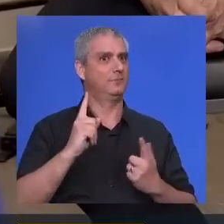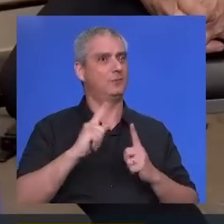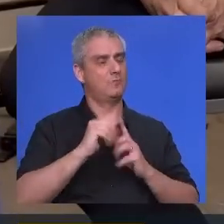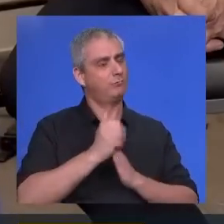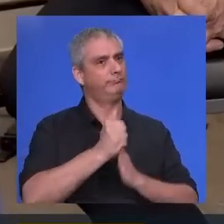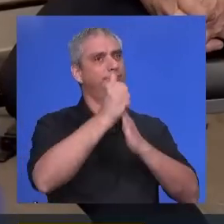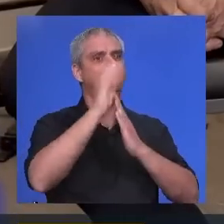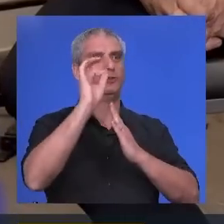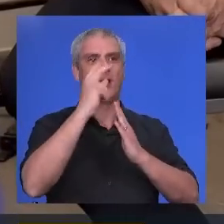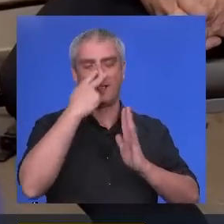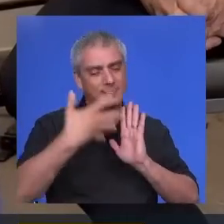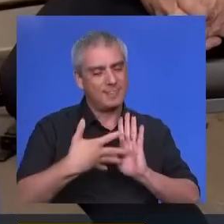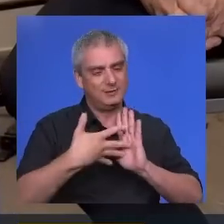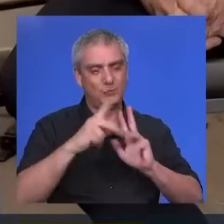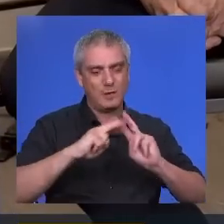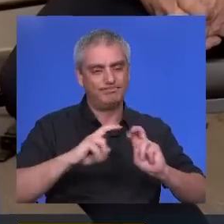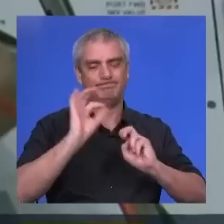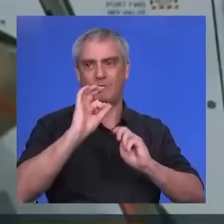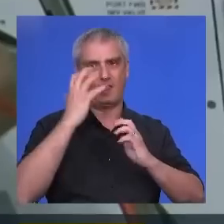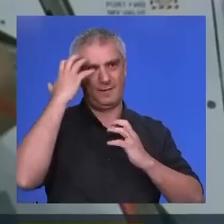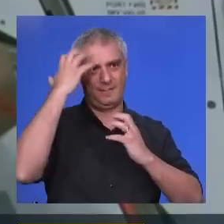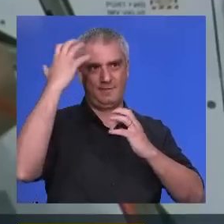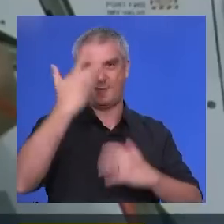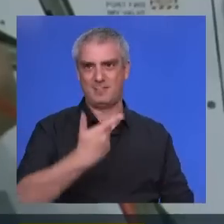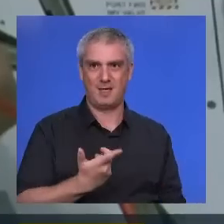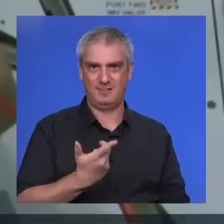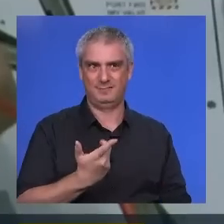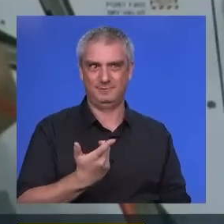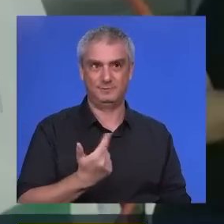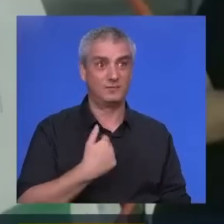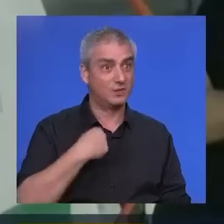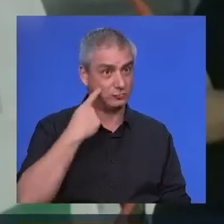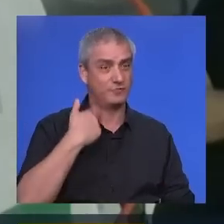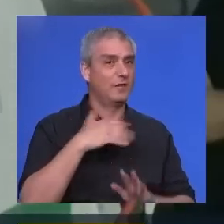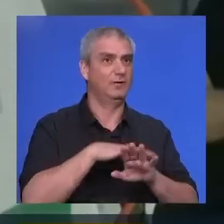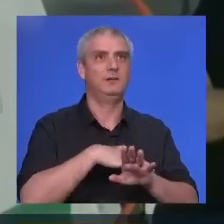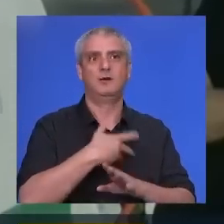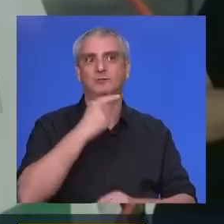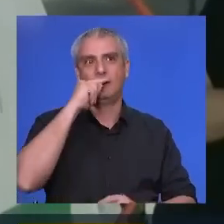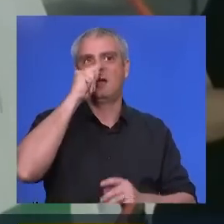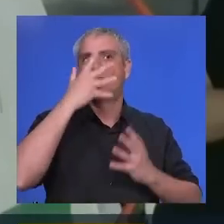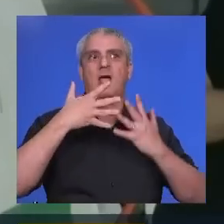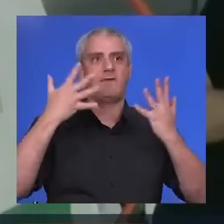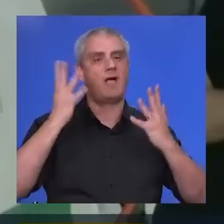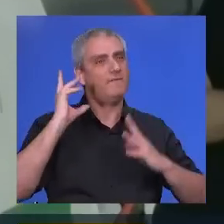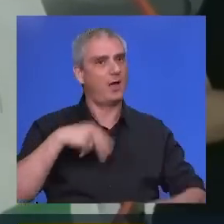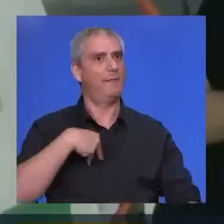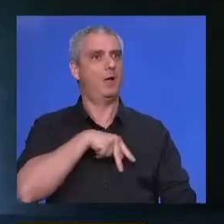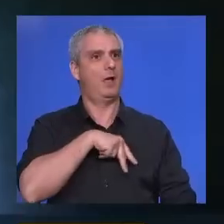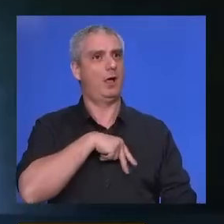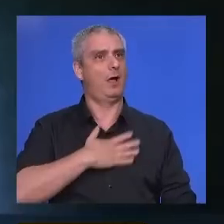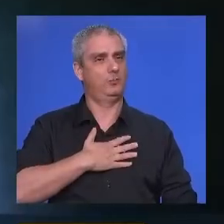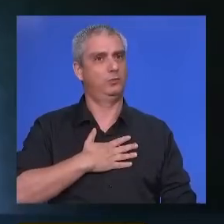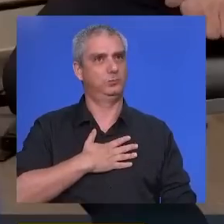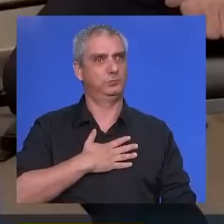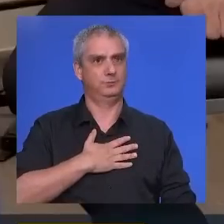as they say, doing the scientific experiments. I think we felt certainly some pride, but also a lot of responsibility because